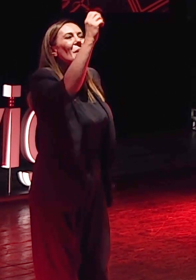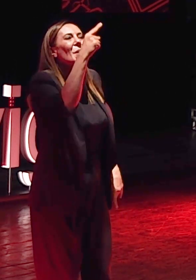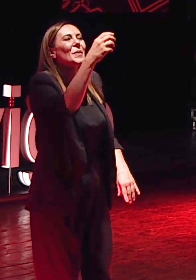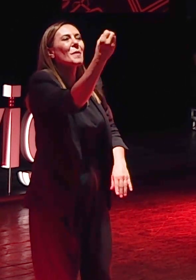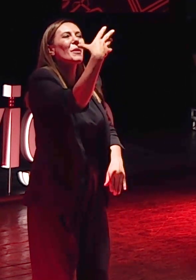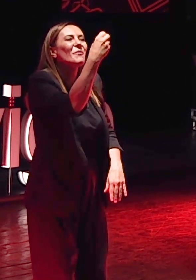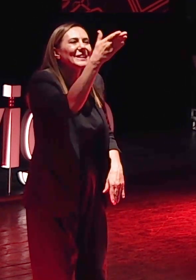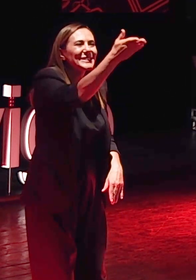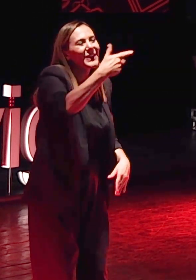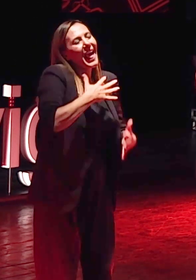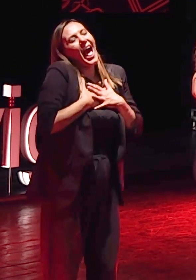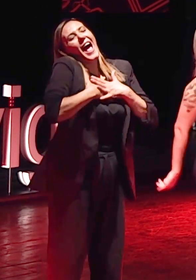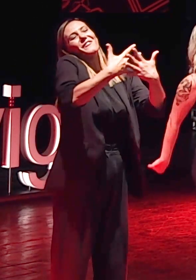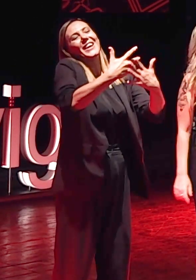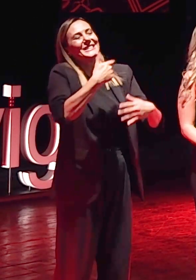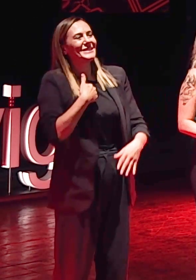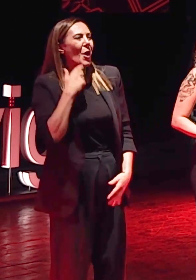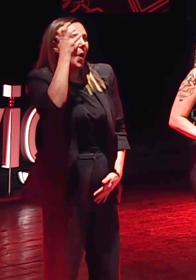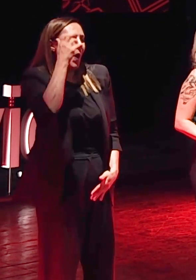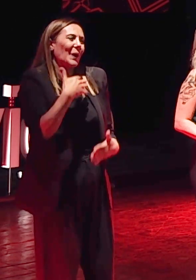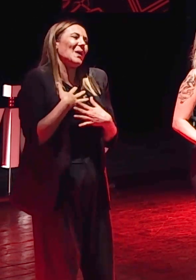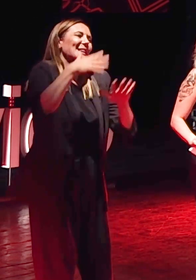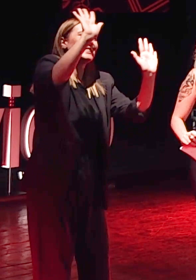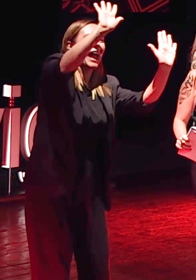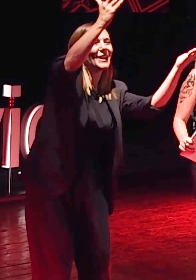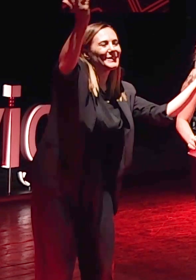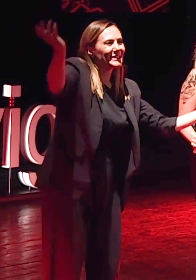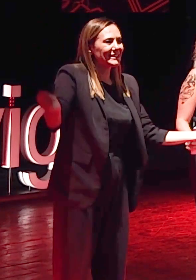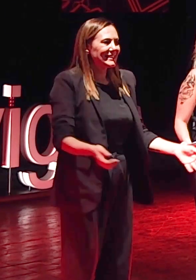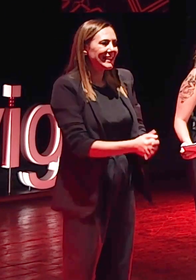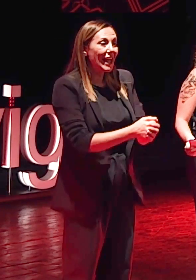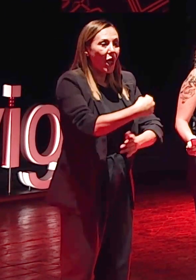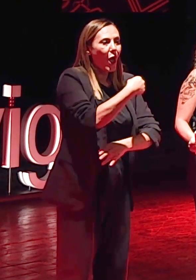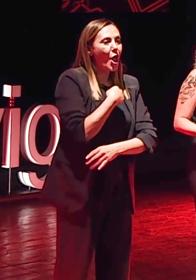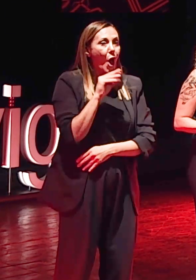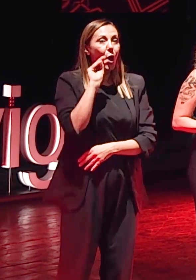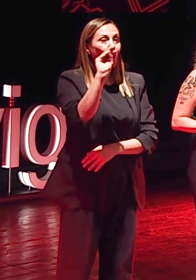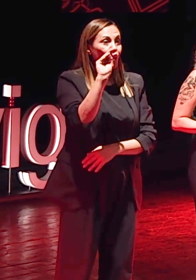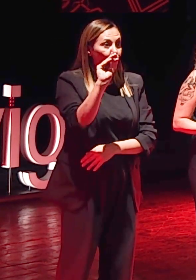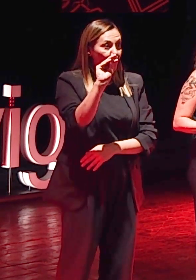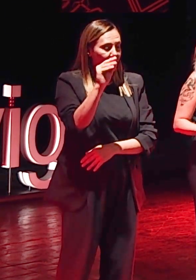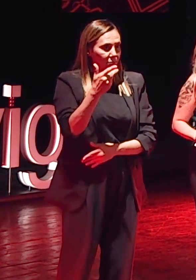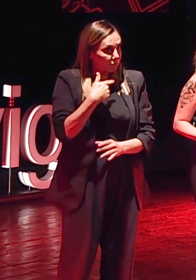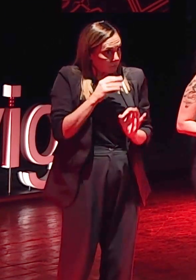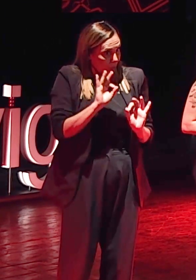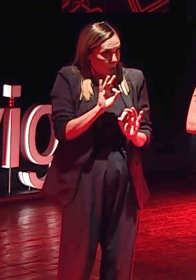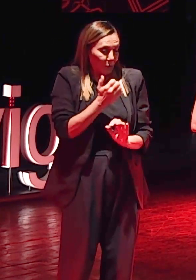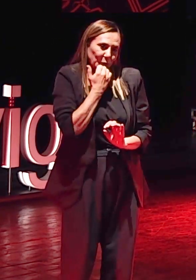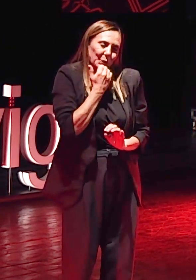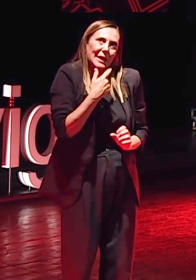relatore con tanto affetto e stima bene Io chiesi questa domanda feci questa domanda